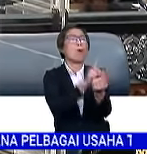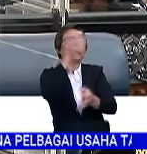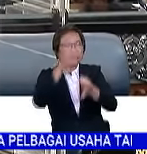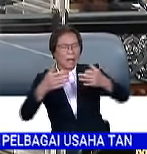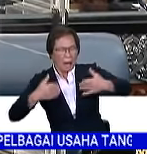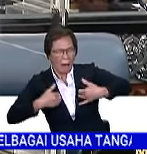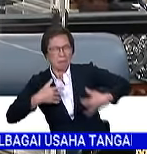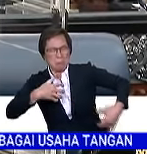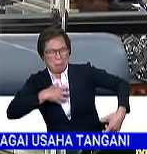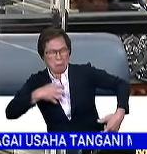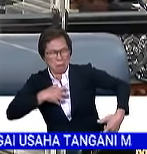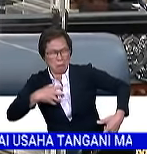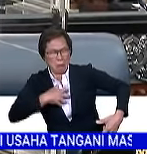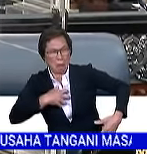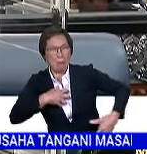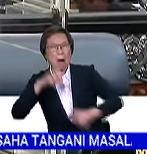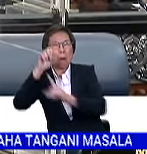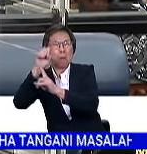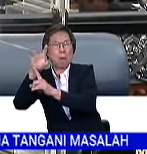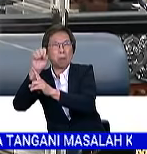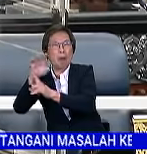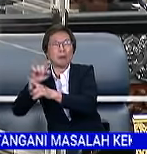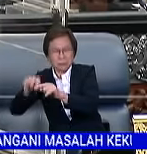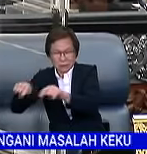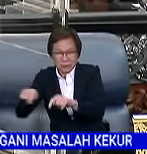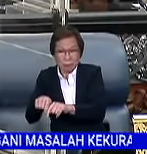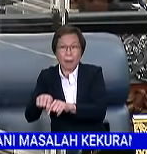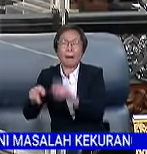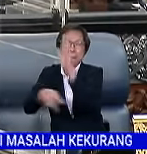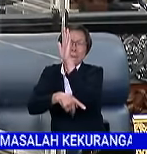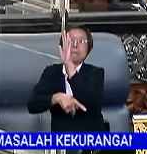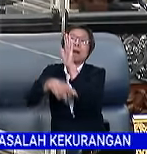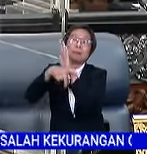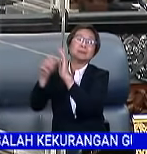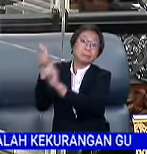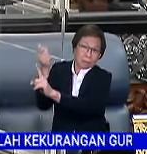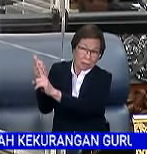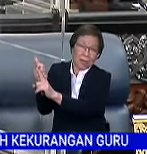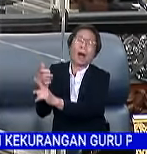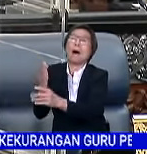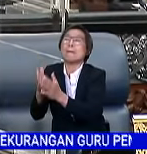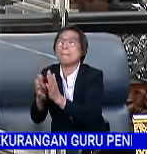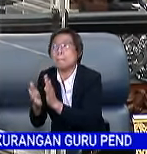sekiranya terdapat aduan berkaitan liputan jalur lebar di kawasan parlimen mereka.